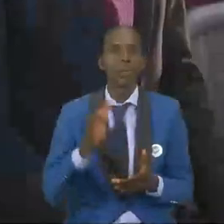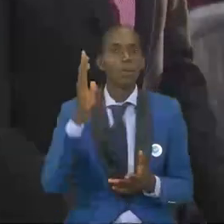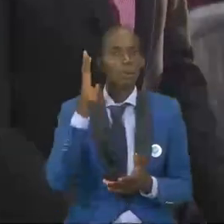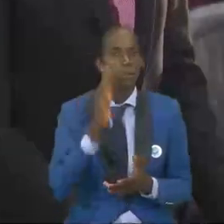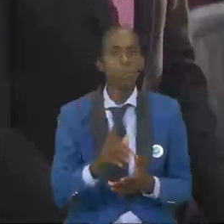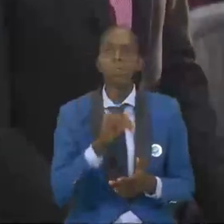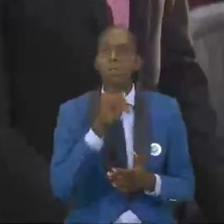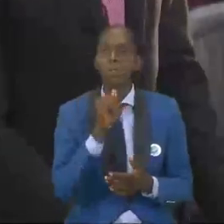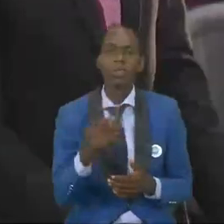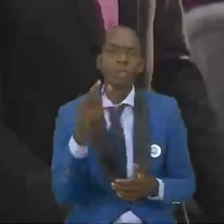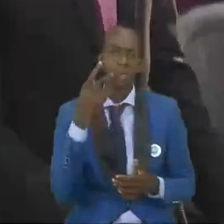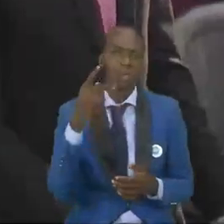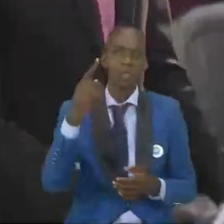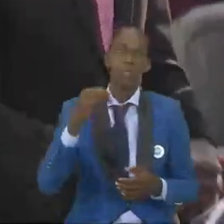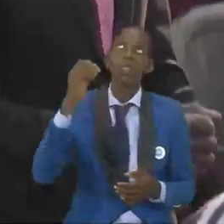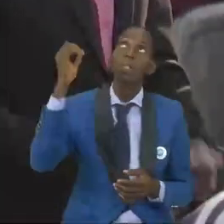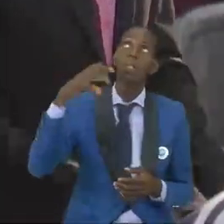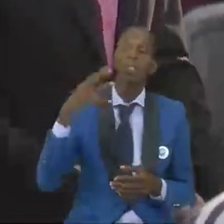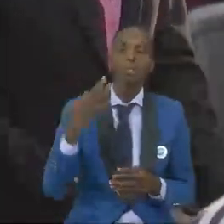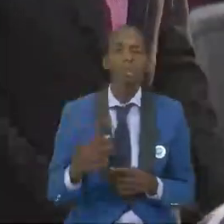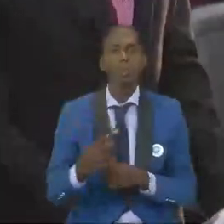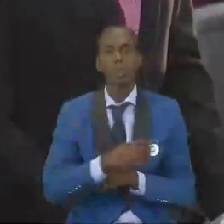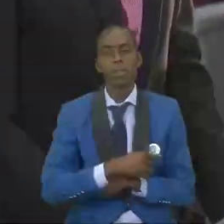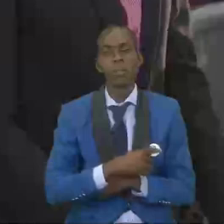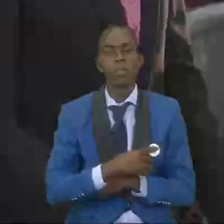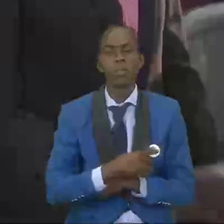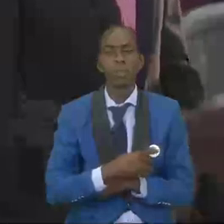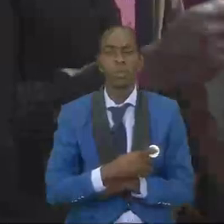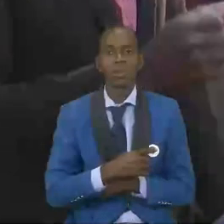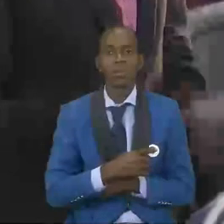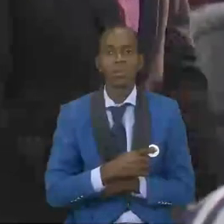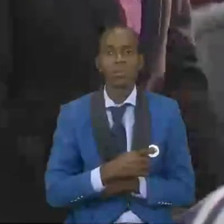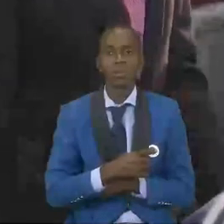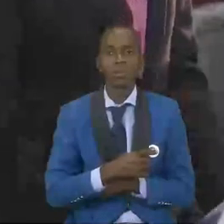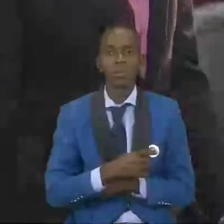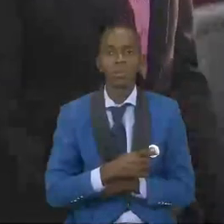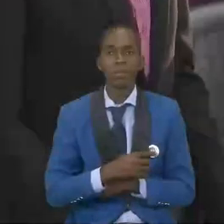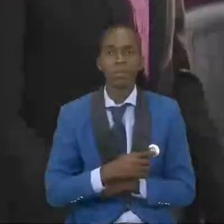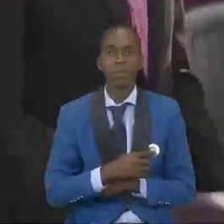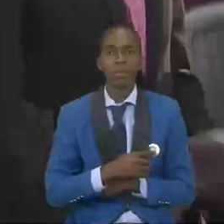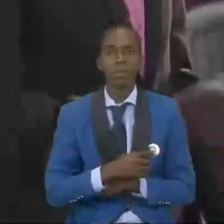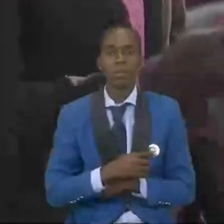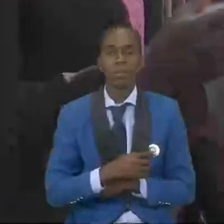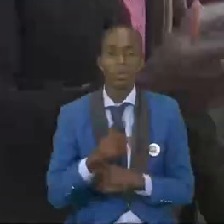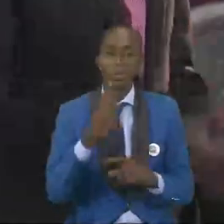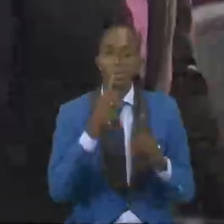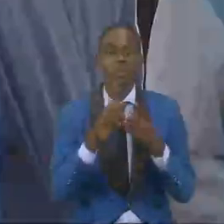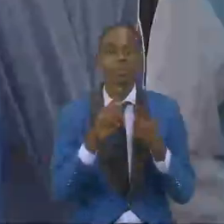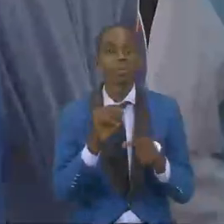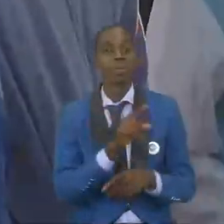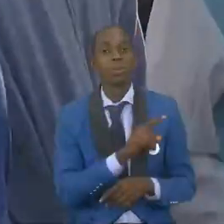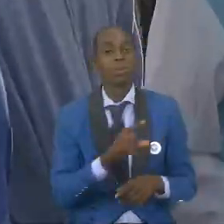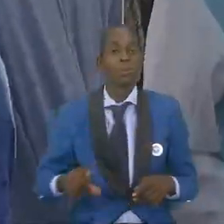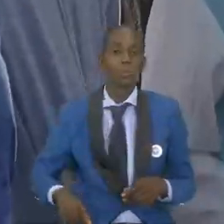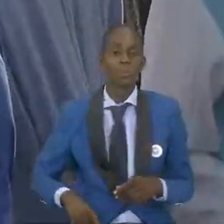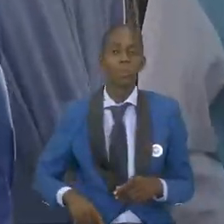n'est autorisé dans le secret. Qui ne verra pas la lumière du jour.